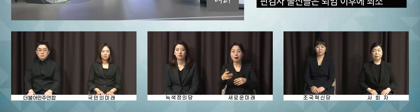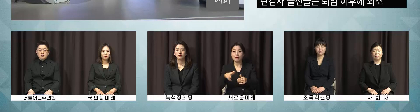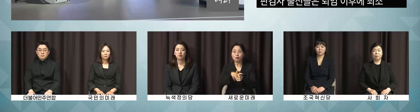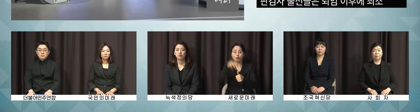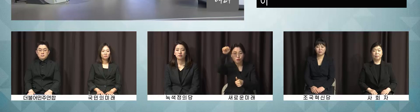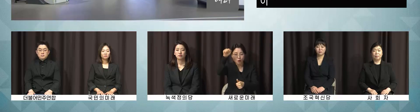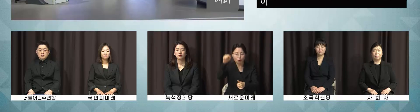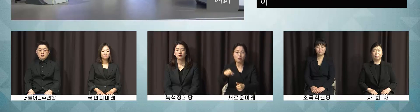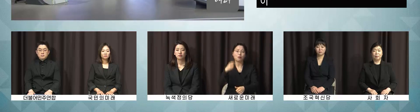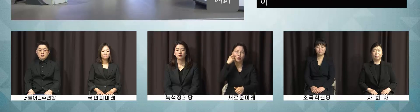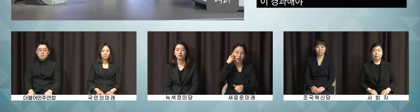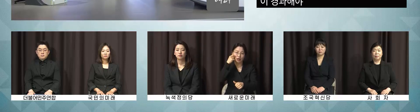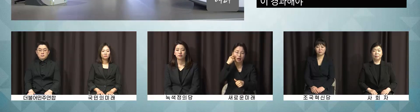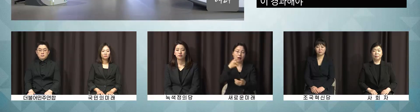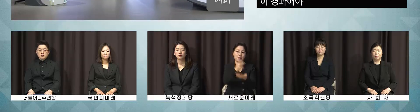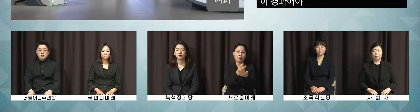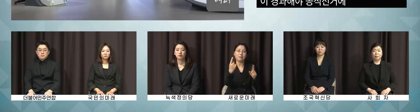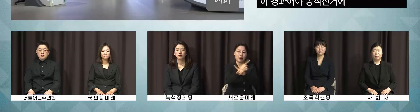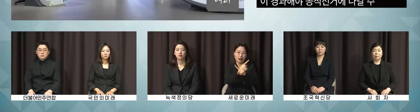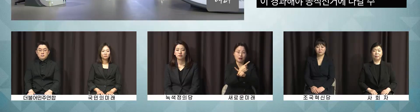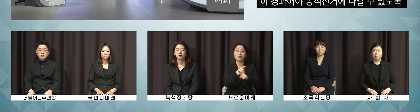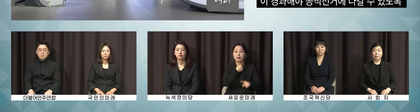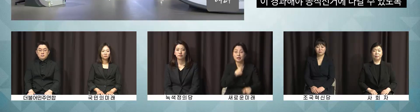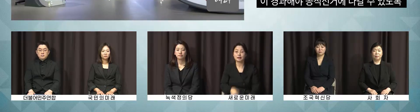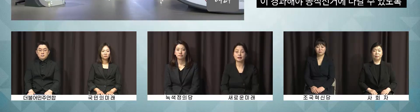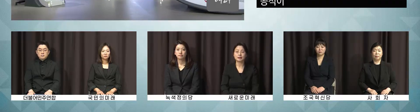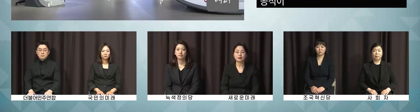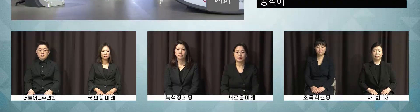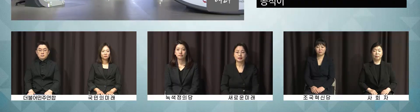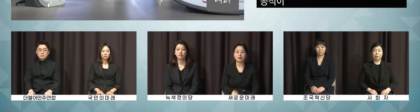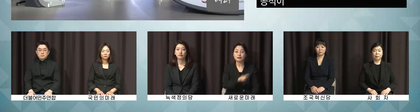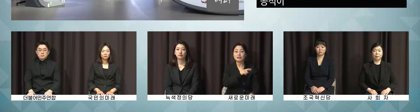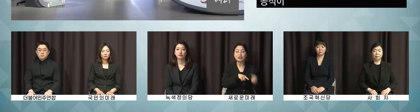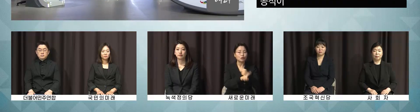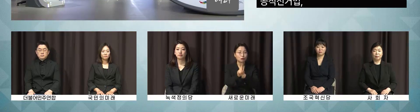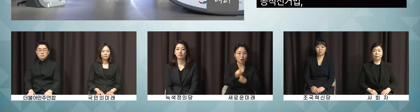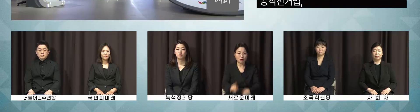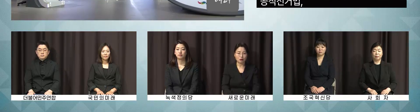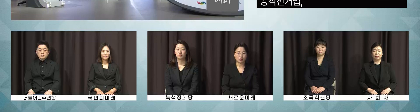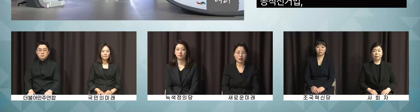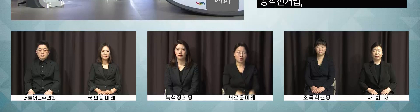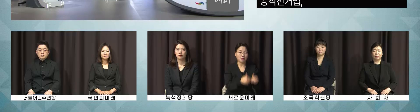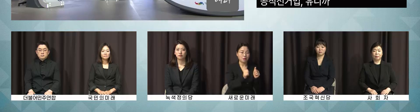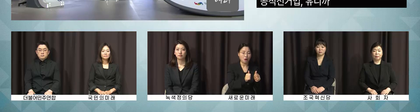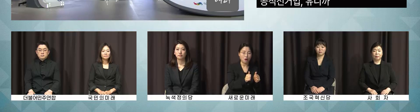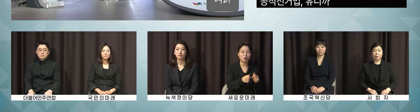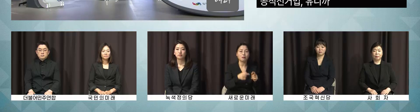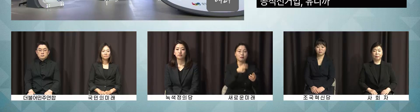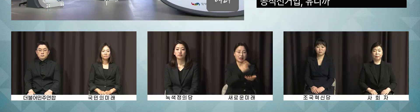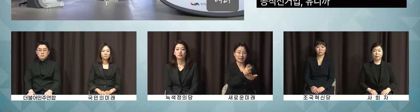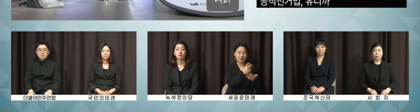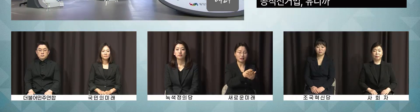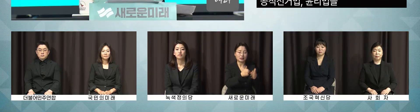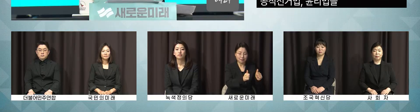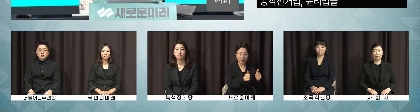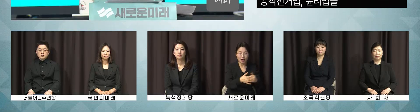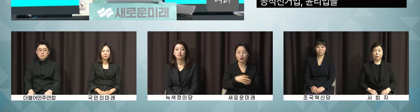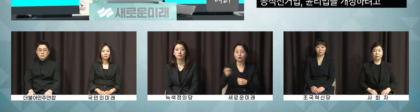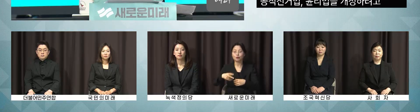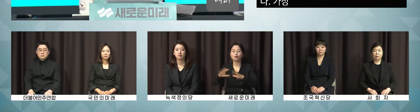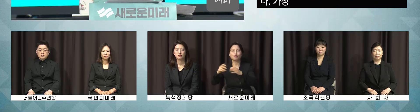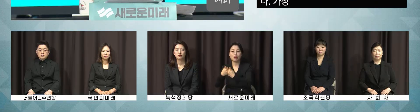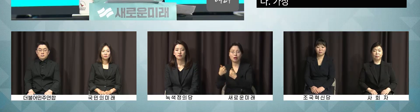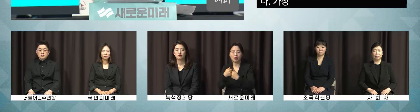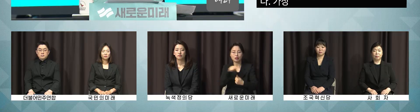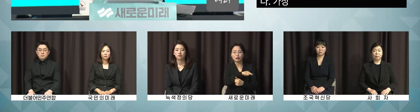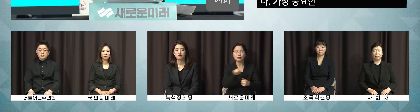나갈 수 있도록 공직선거법, 윤리법을 개정하려고 합니다. 가장 큰 이유는 입법부와 사법부가 서로 견제해야 되는데 서로